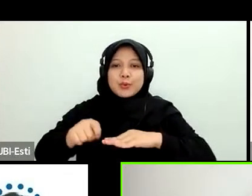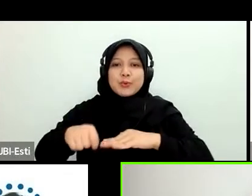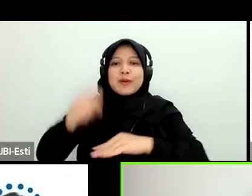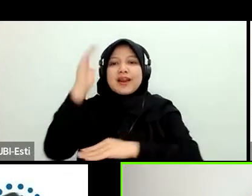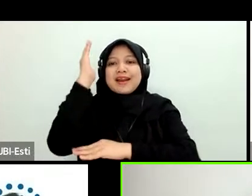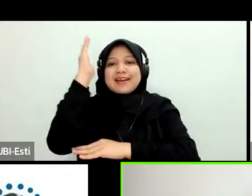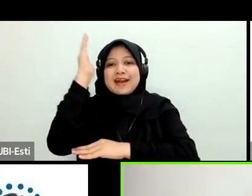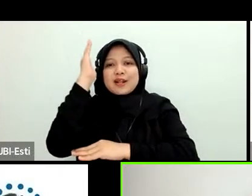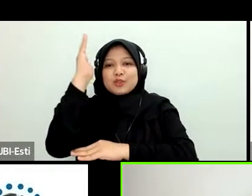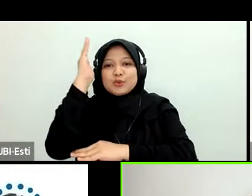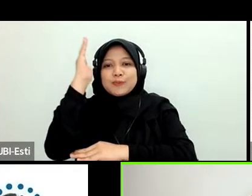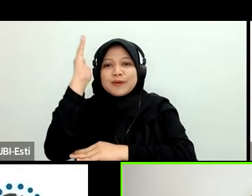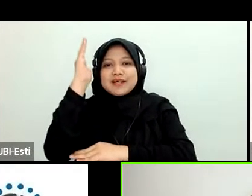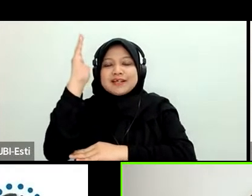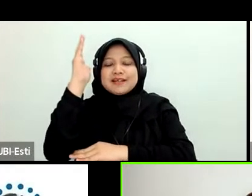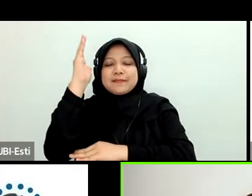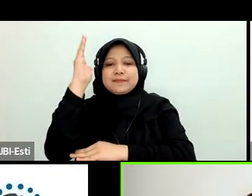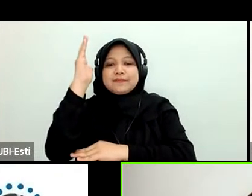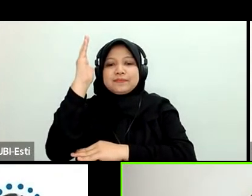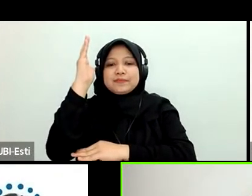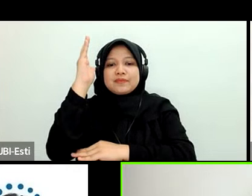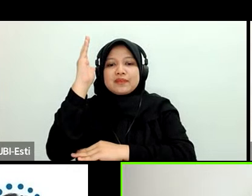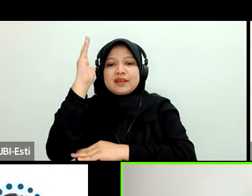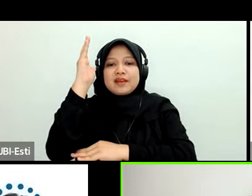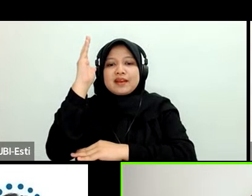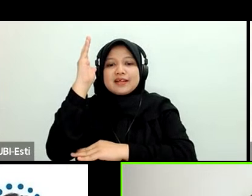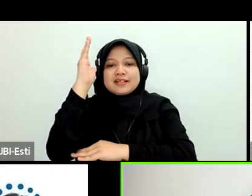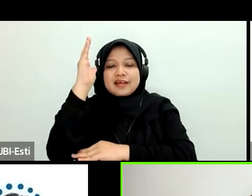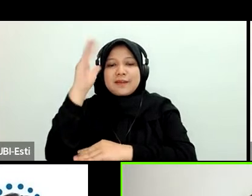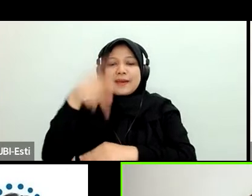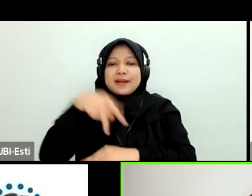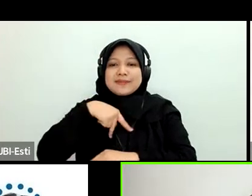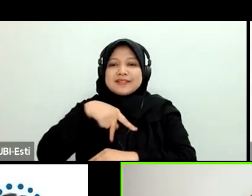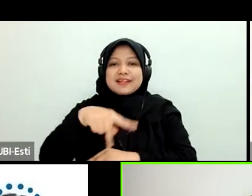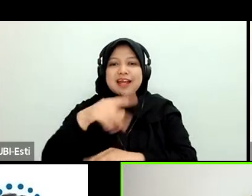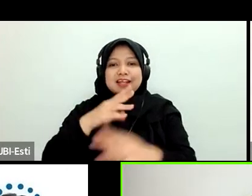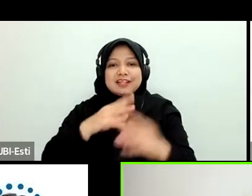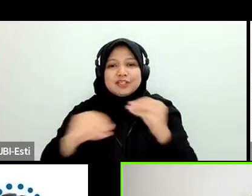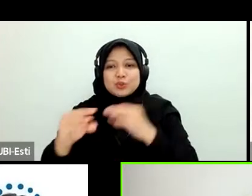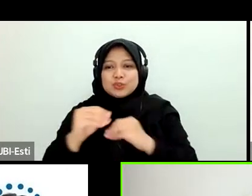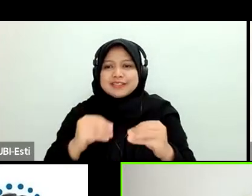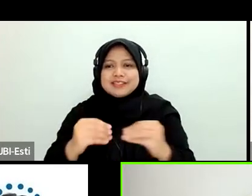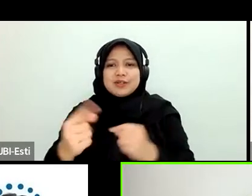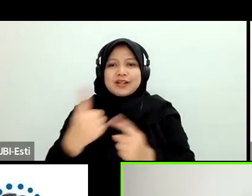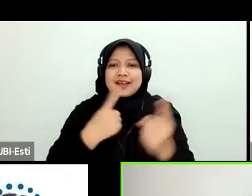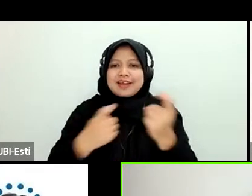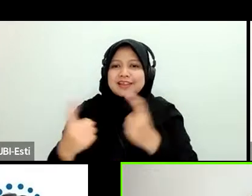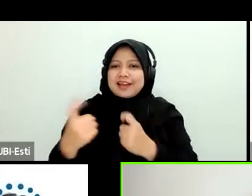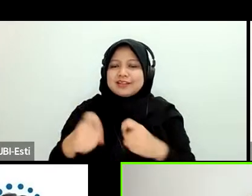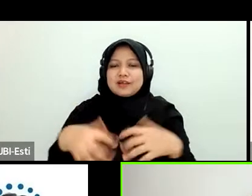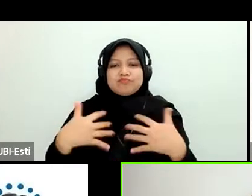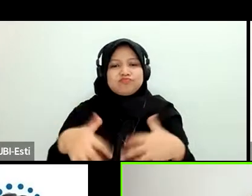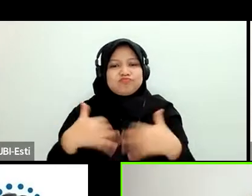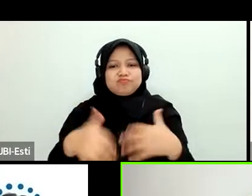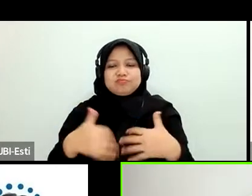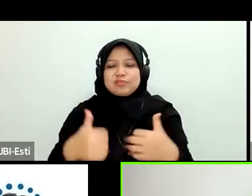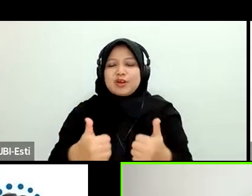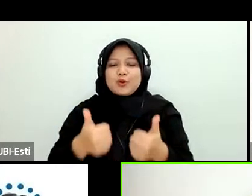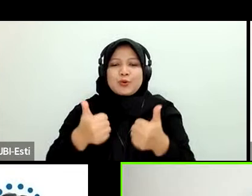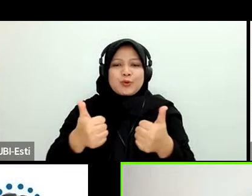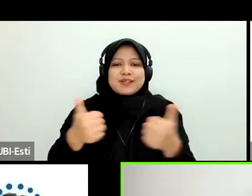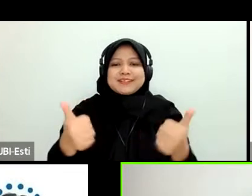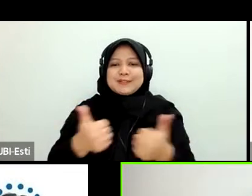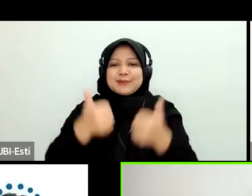juga apa partisipan dari diskusi dengan pertanyaan-pertanyaan yang keren ya mungkin